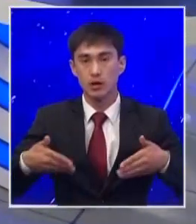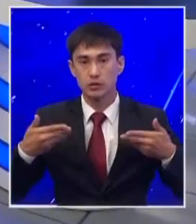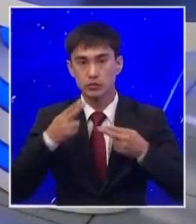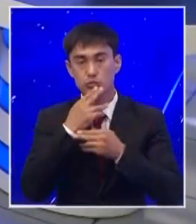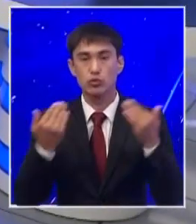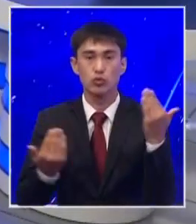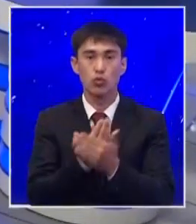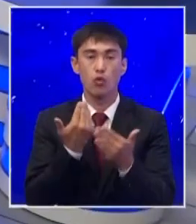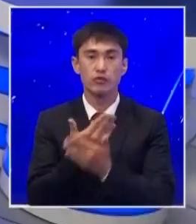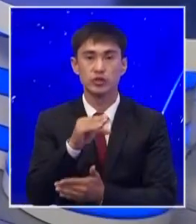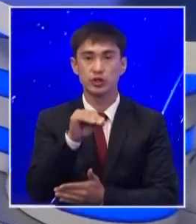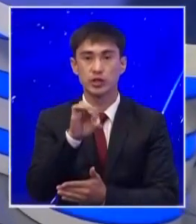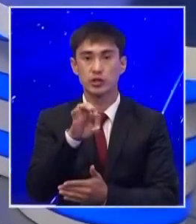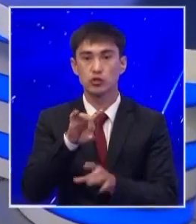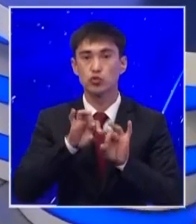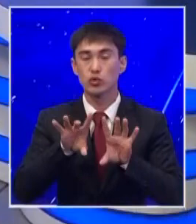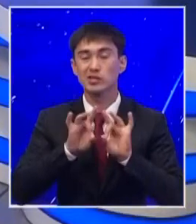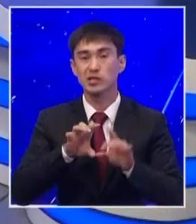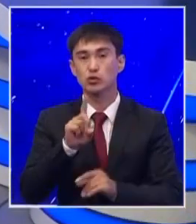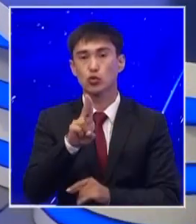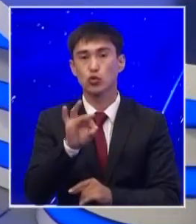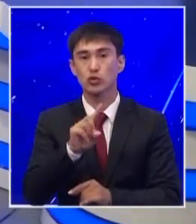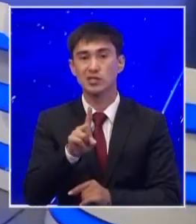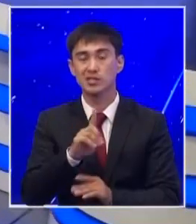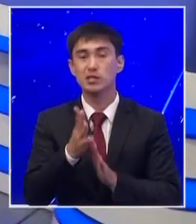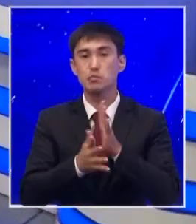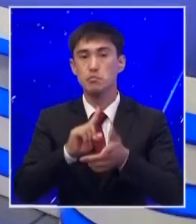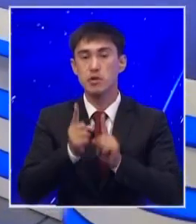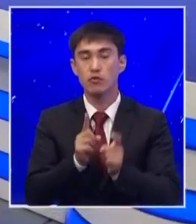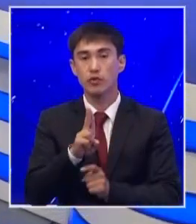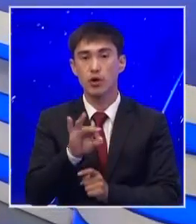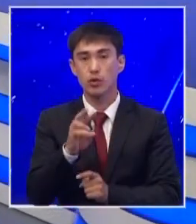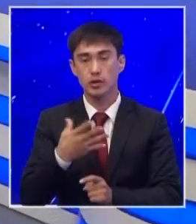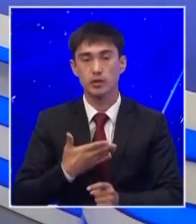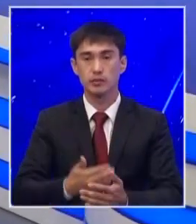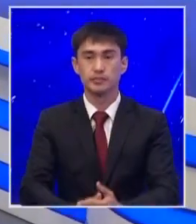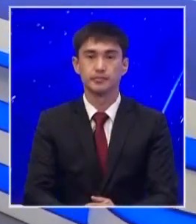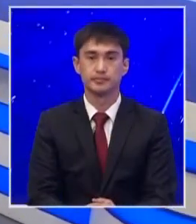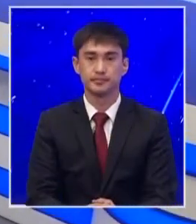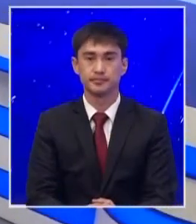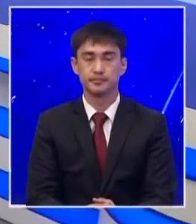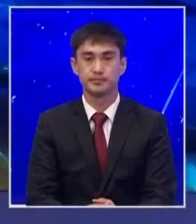Здравствуйте! В эфире телеканал «Жетсу новости». В студии Кундуз Нурмухамбетова и сурдопереводчик Даурен Абдрасилов.